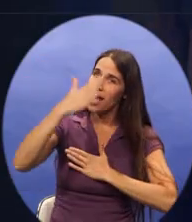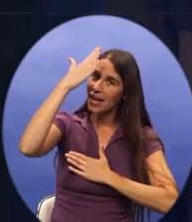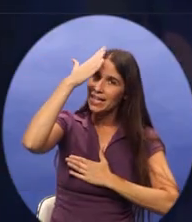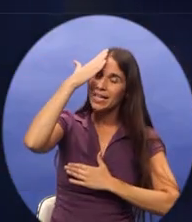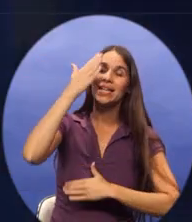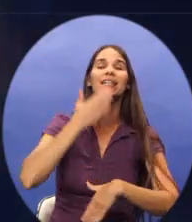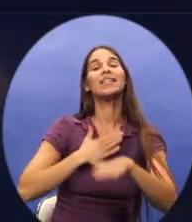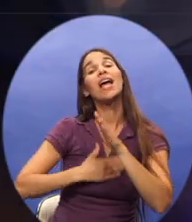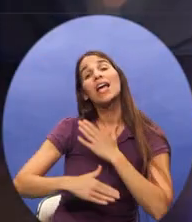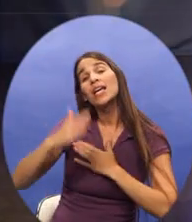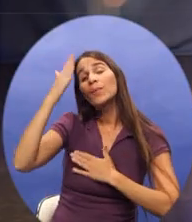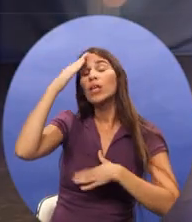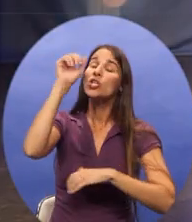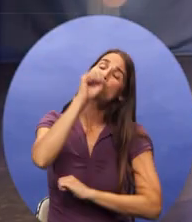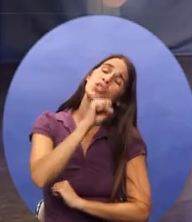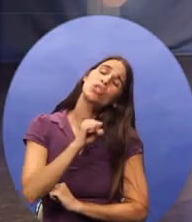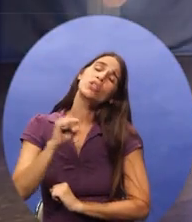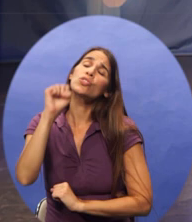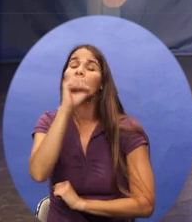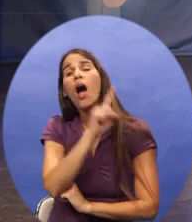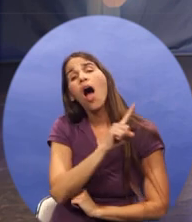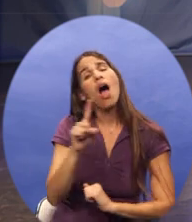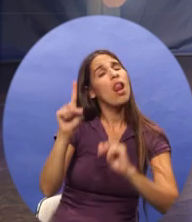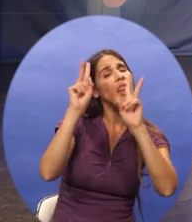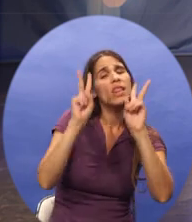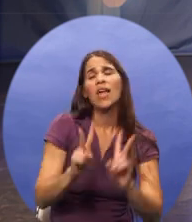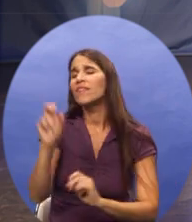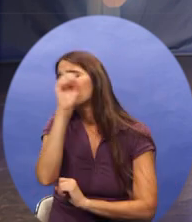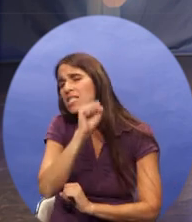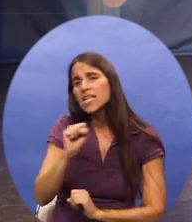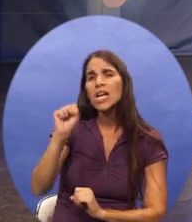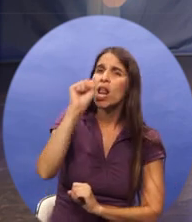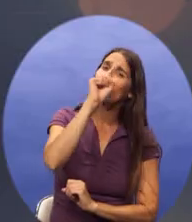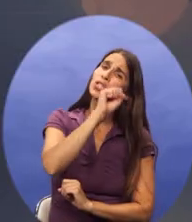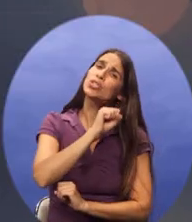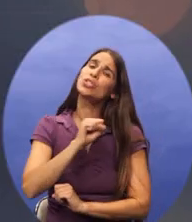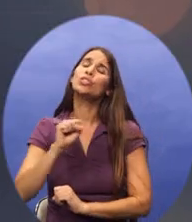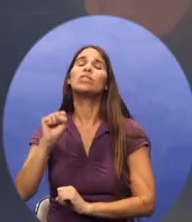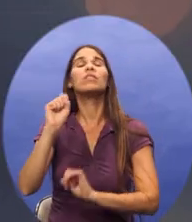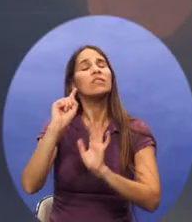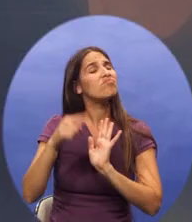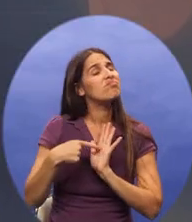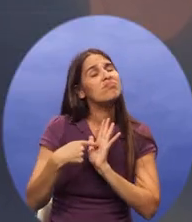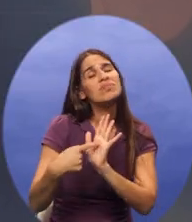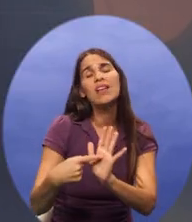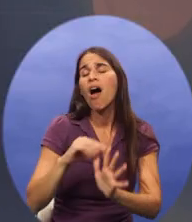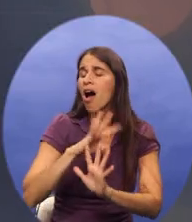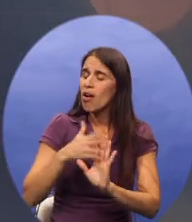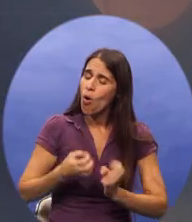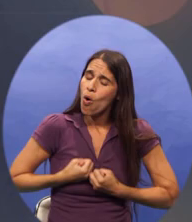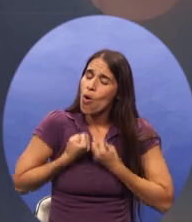להכיר. שיר, שיר, שיר, אל תפסיק לשיר, תגלה את